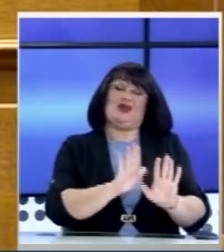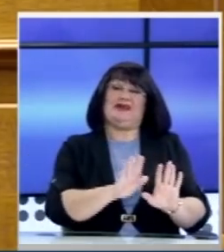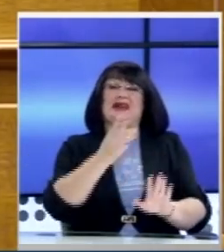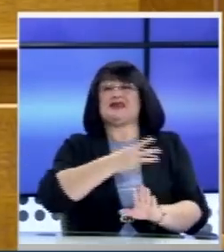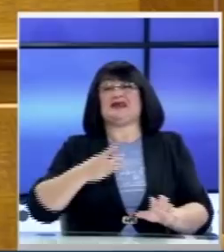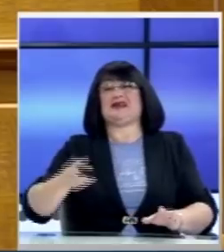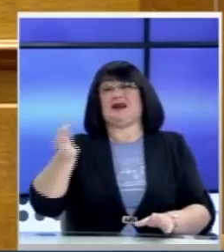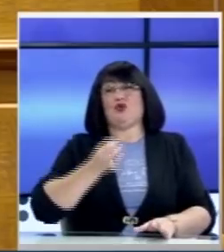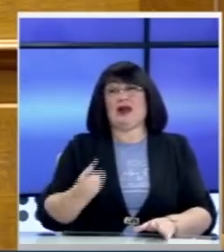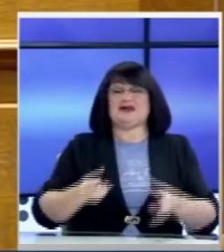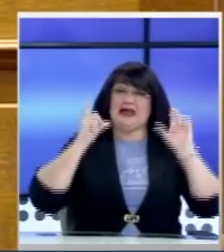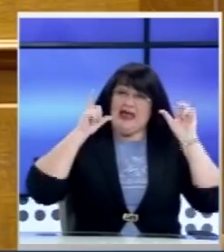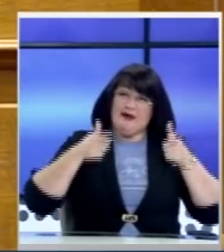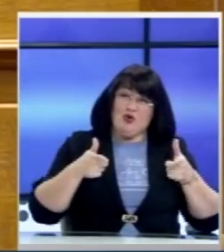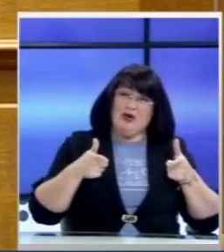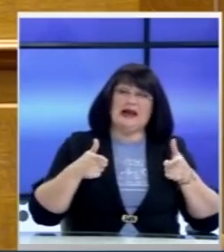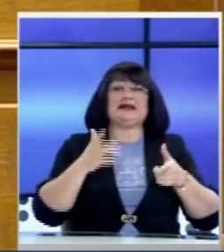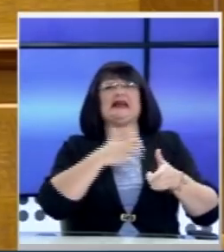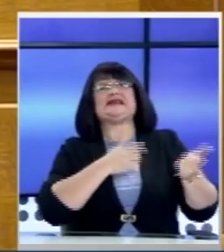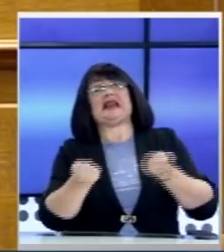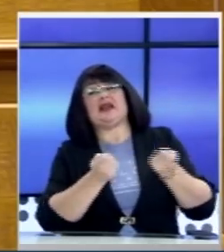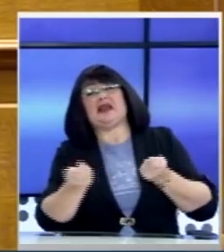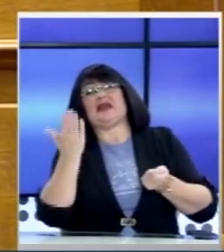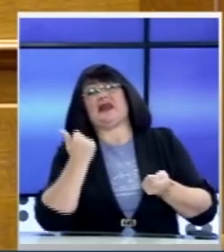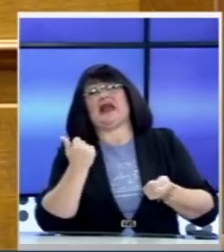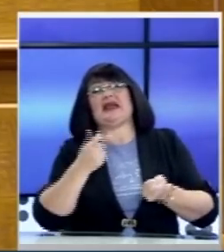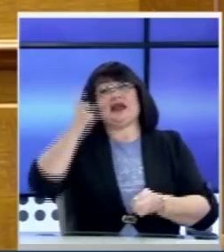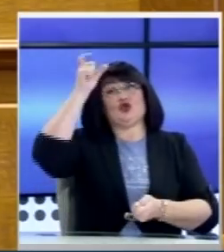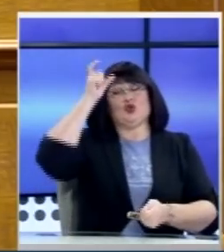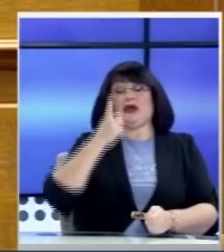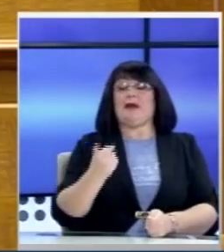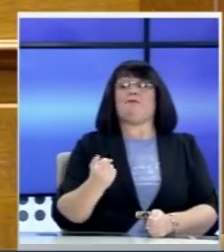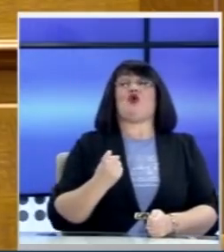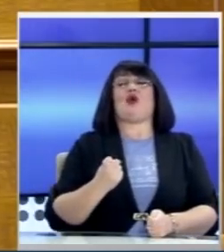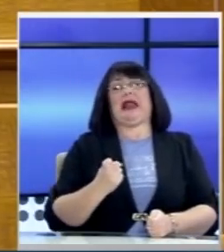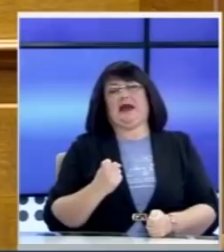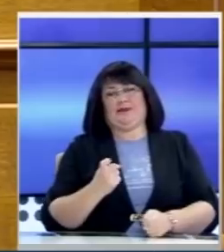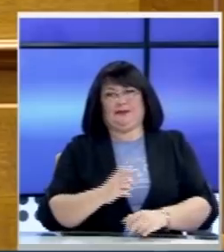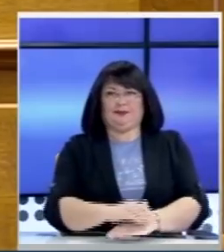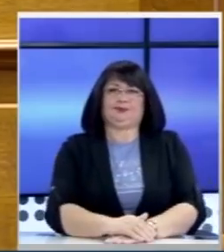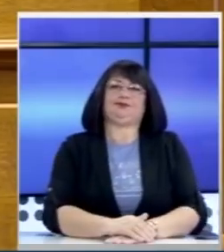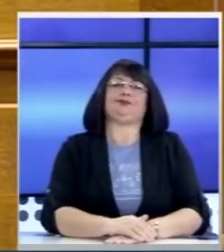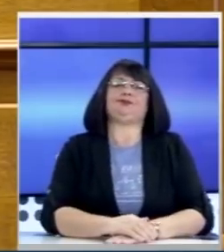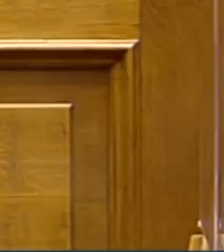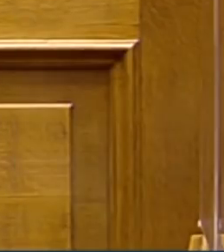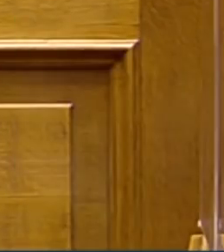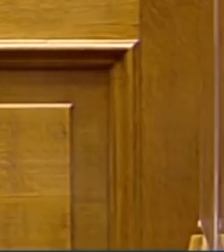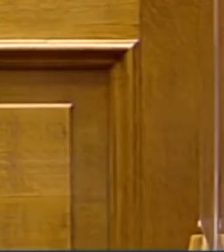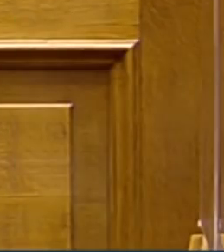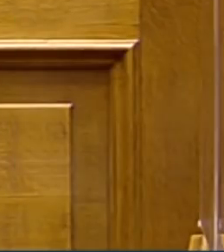ΣΥΡΙΖΑ, ότι η Νέα Δημοκρατία δεν έχει στρατηγική απέναντι στην τουρκική προκλητικότητα. Έχει